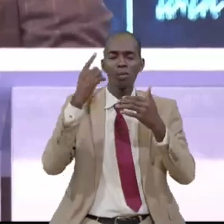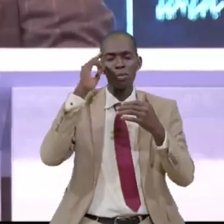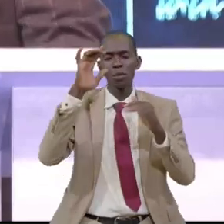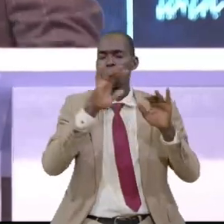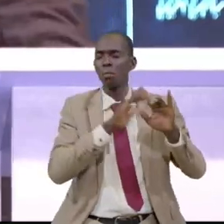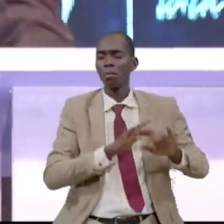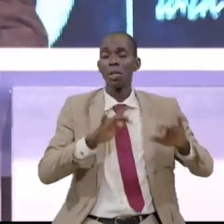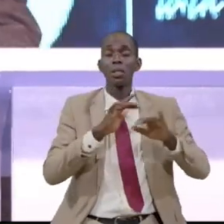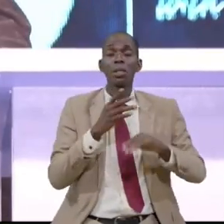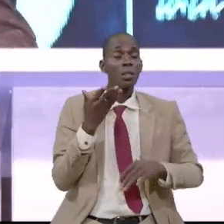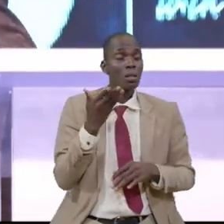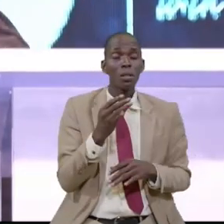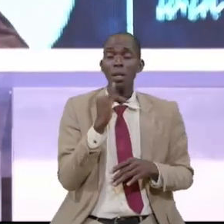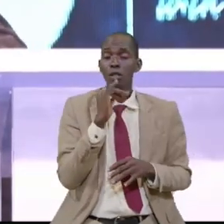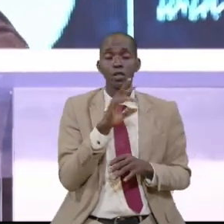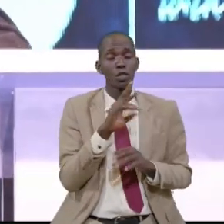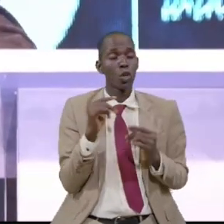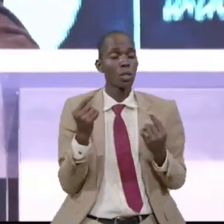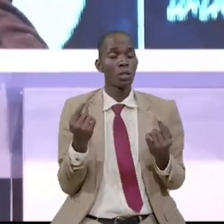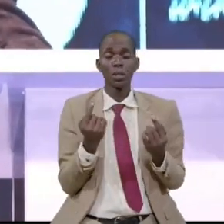miséricorde. Il n'y a pas de pécheur